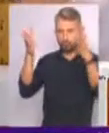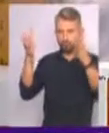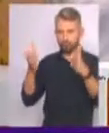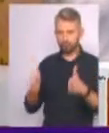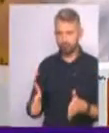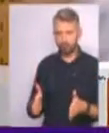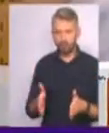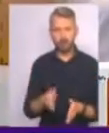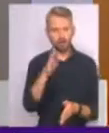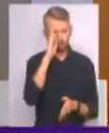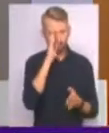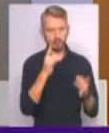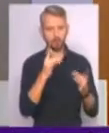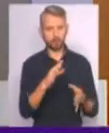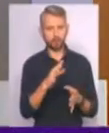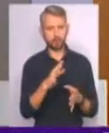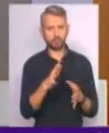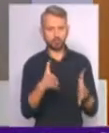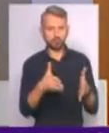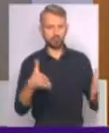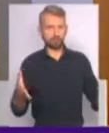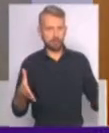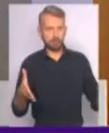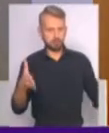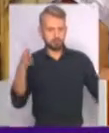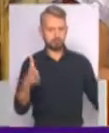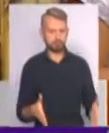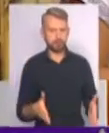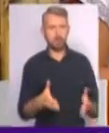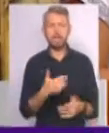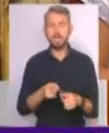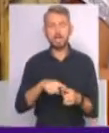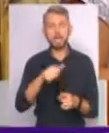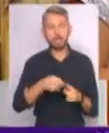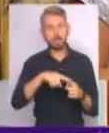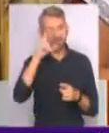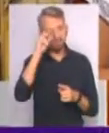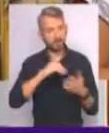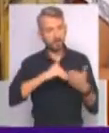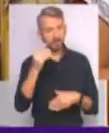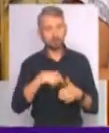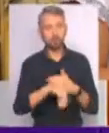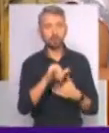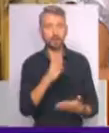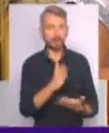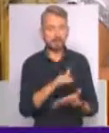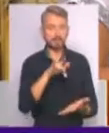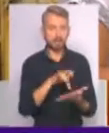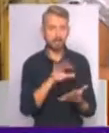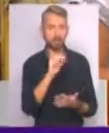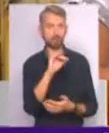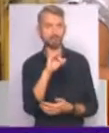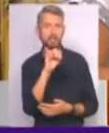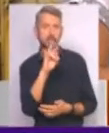Нет, мужчины просто, они шире в принципе. Вот, если эта цифра выше, значит, у вас есть центральное ожирение в